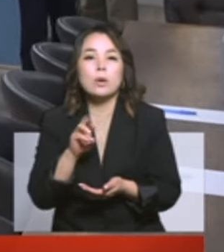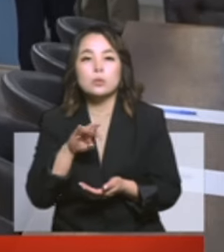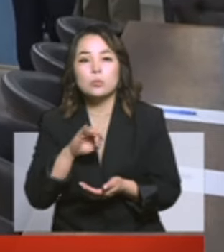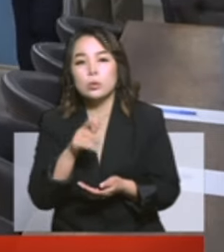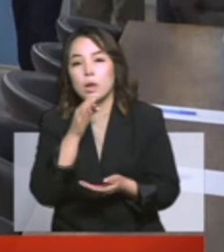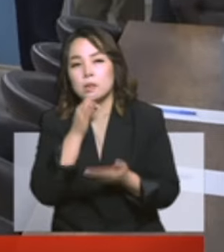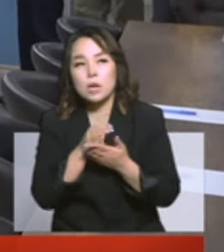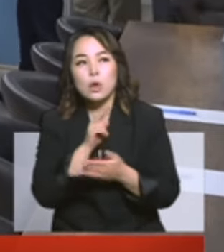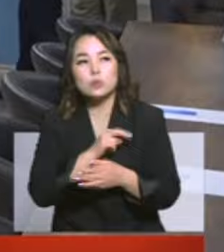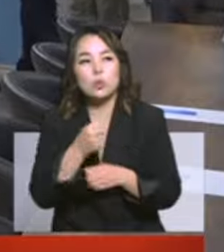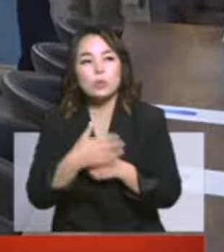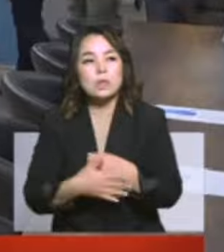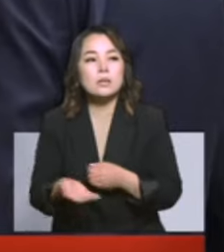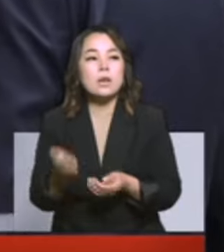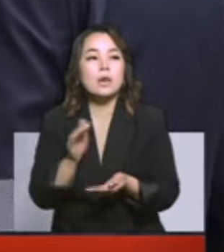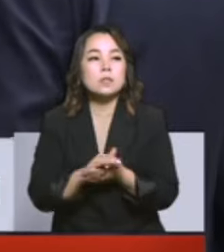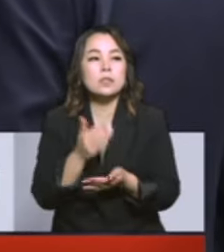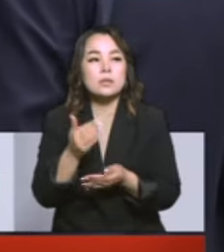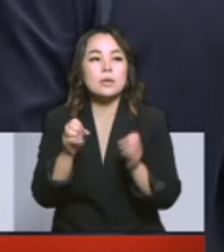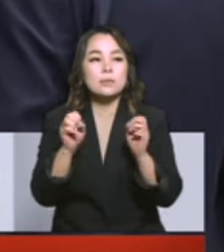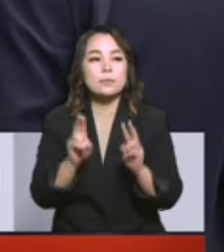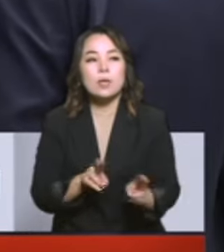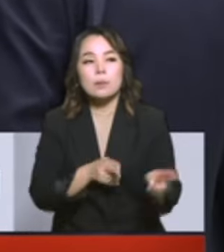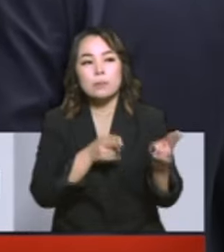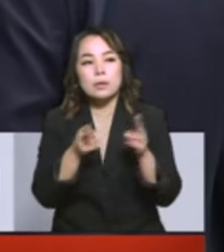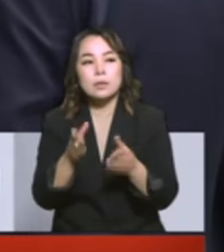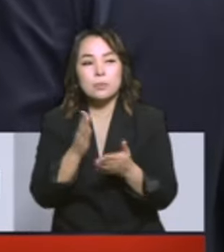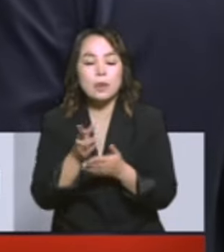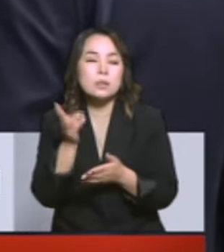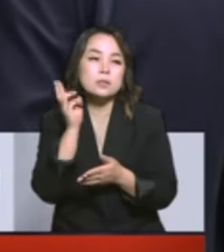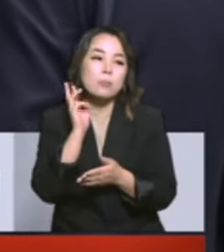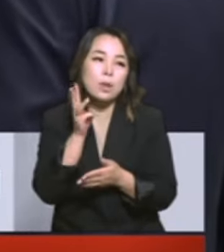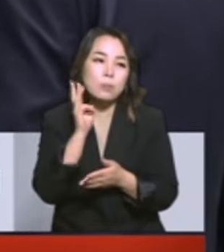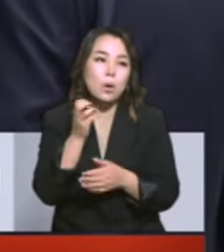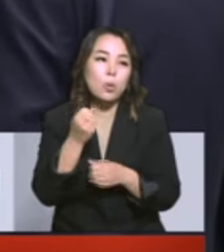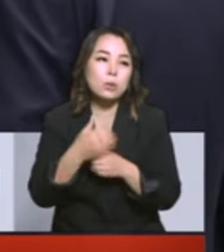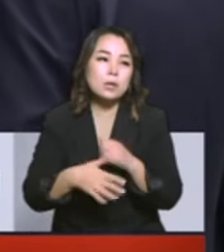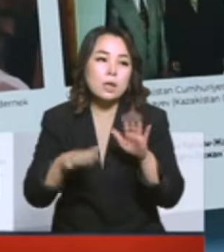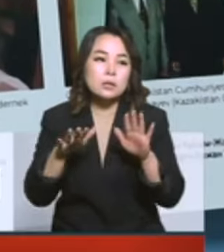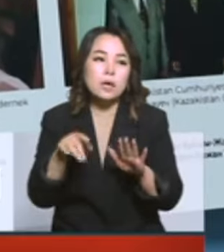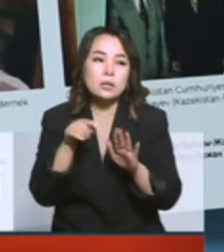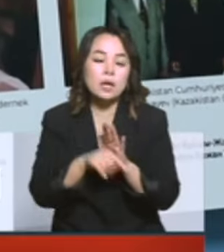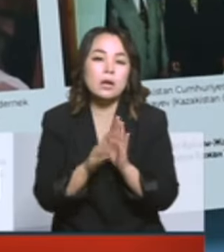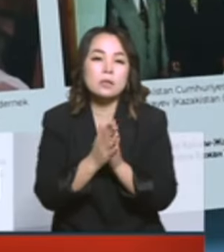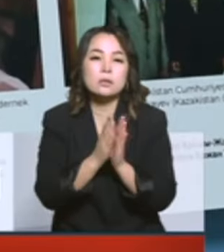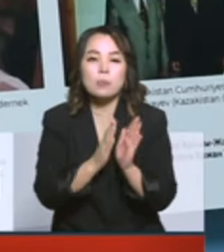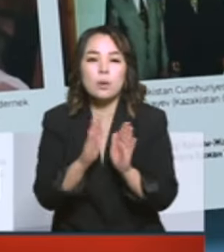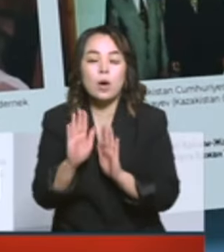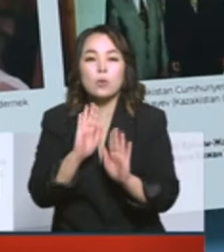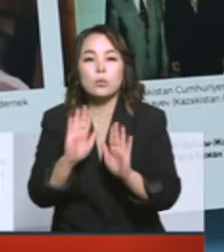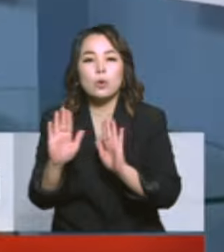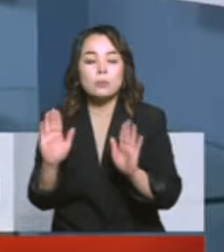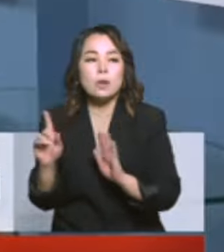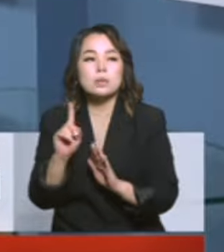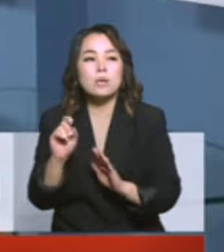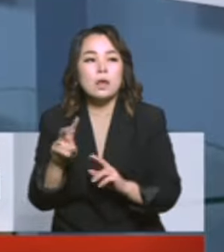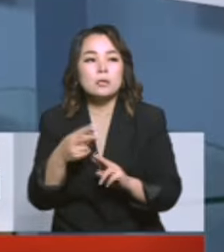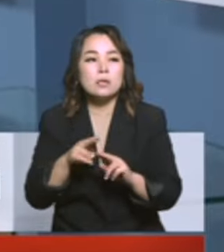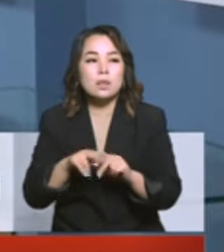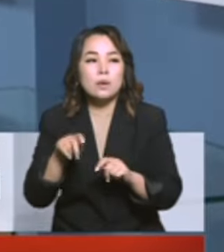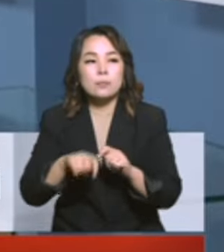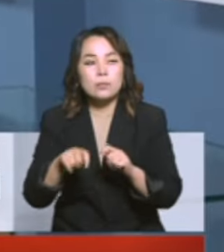осы орталықтың жұмысымен танысу үшін оған арнайы барды. Дипломаттар орталықтың ішіндегі кітапхана мен көрме залын аралап,